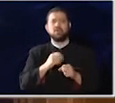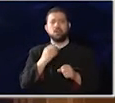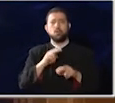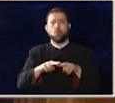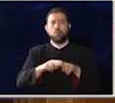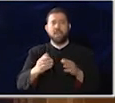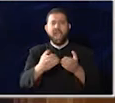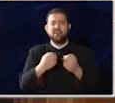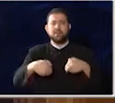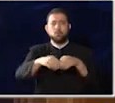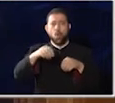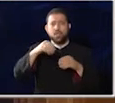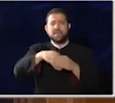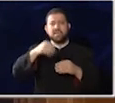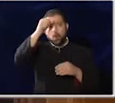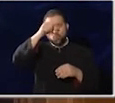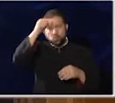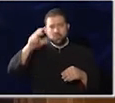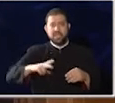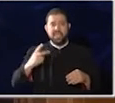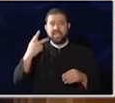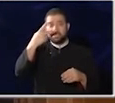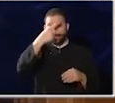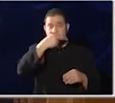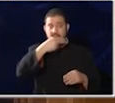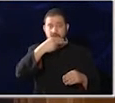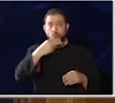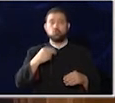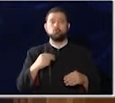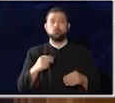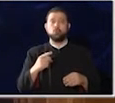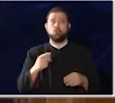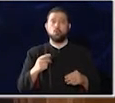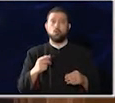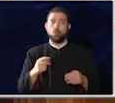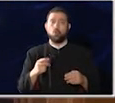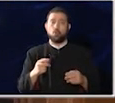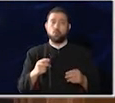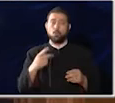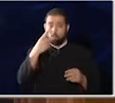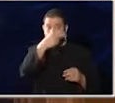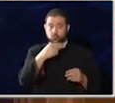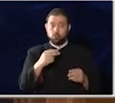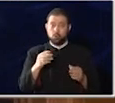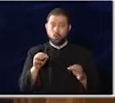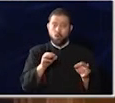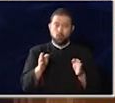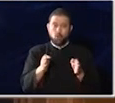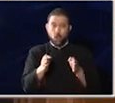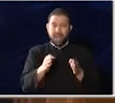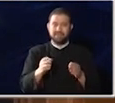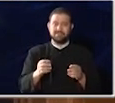în biserică. Este asceza o reproducere controlată a suferinței din partea mea,